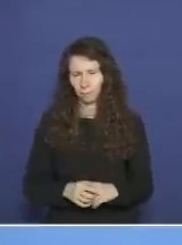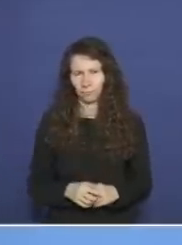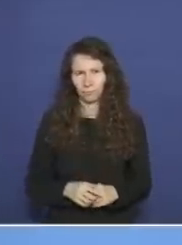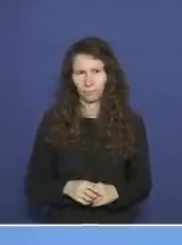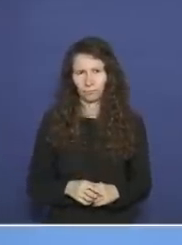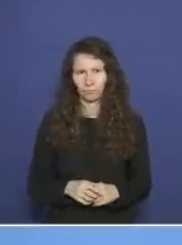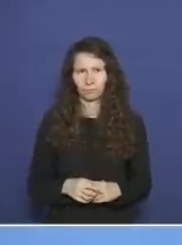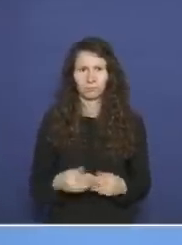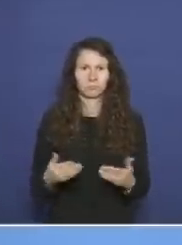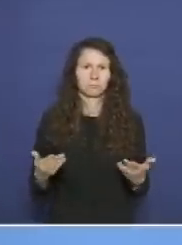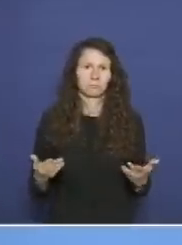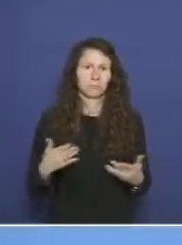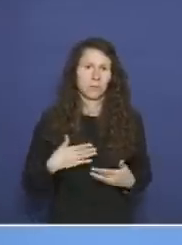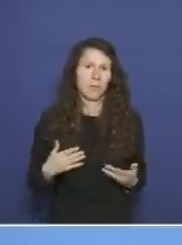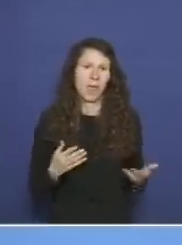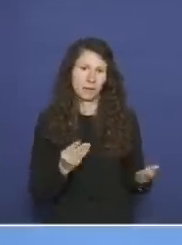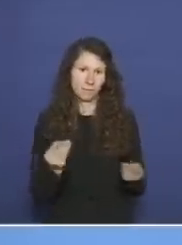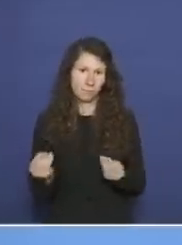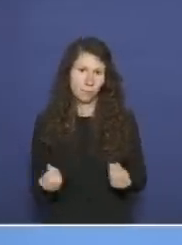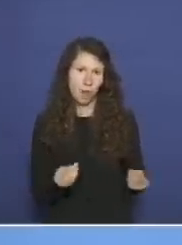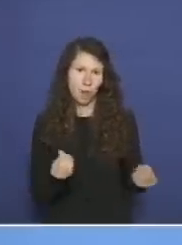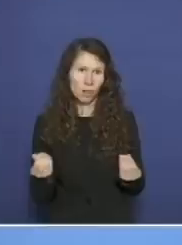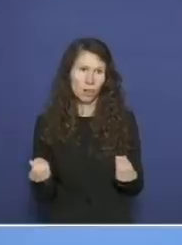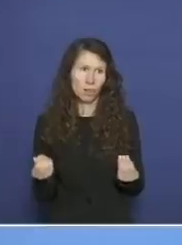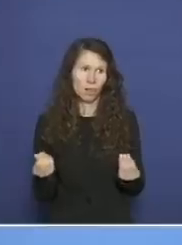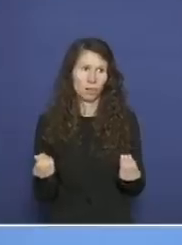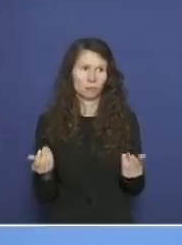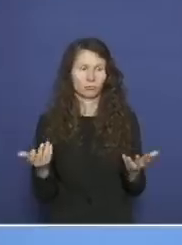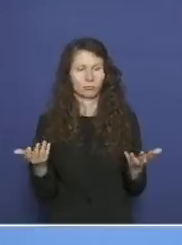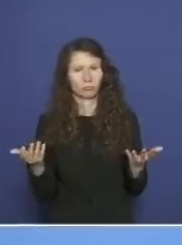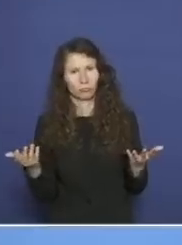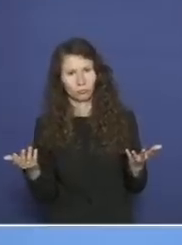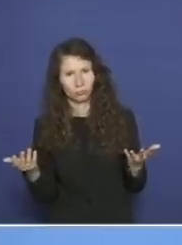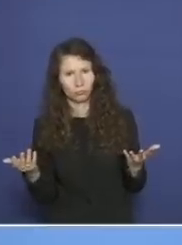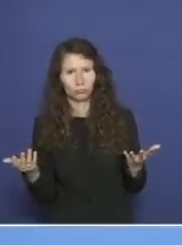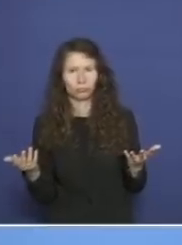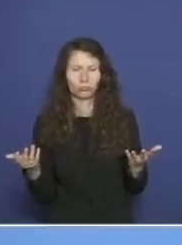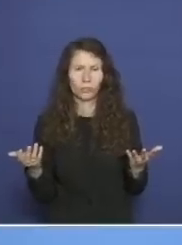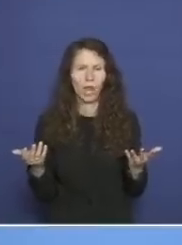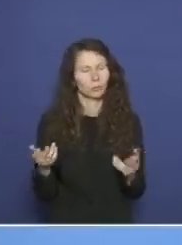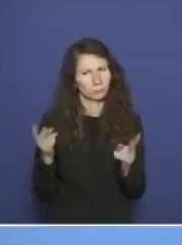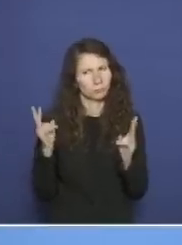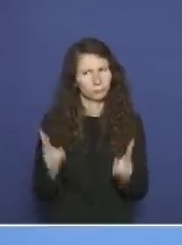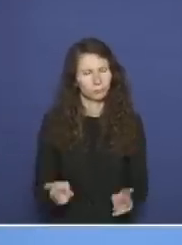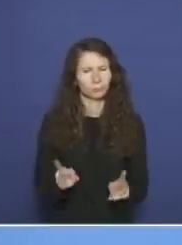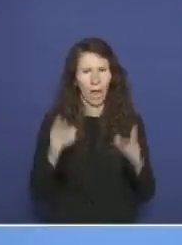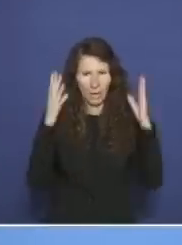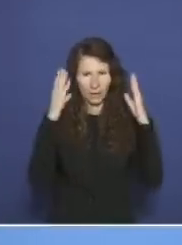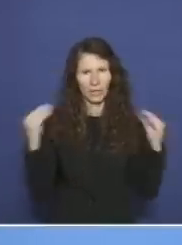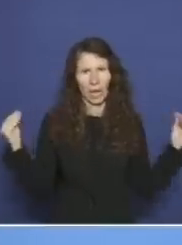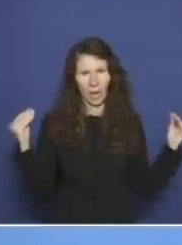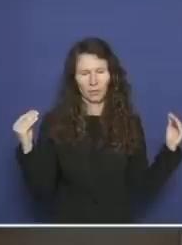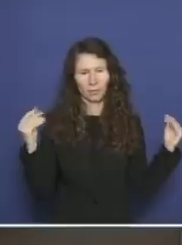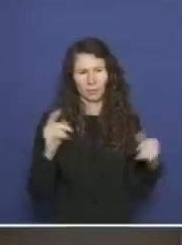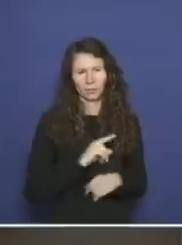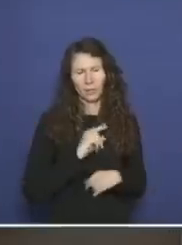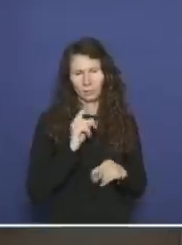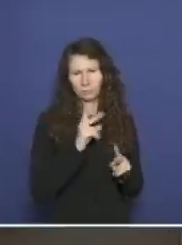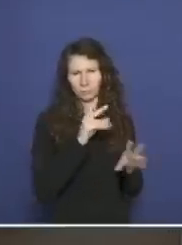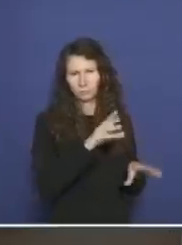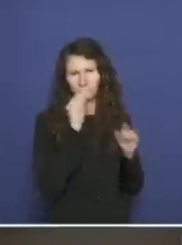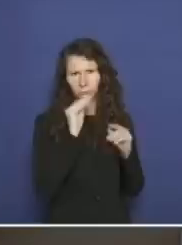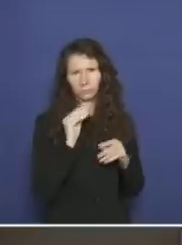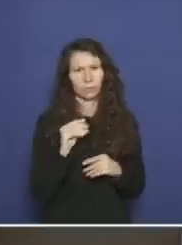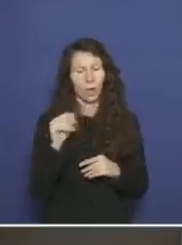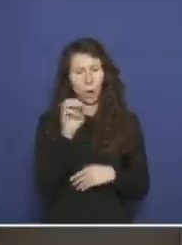Ansonsten ist jetzt mein Eindruck, ich bin jetzt wirklich ein enger Verfolger der Politik in den Niederlanden, dass wir in allen Ländern